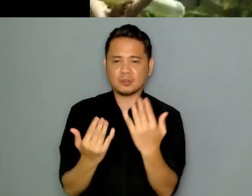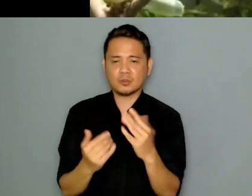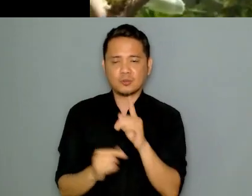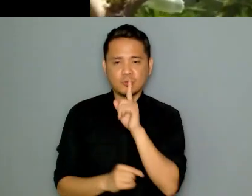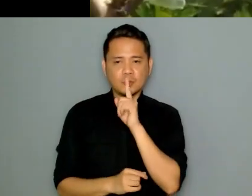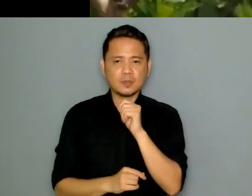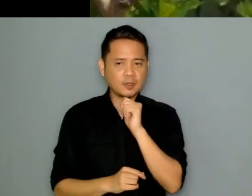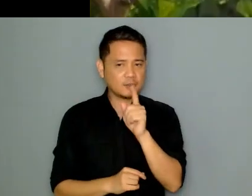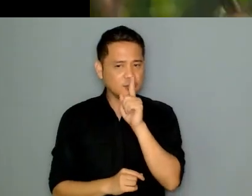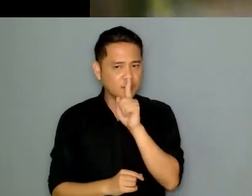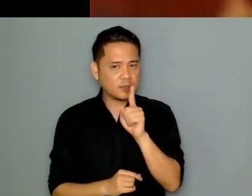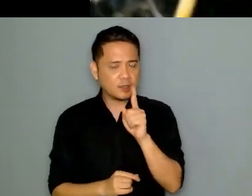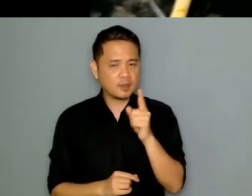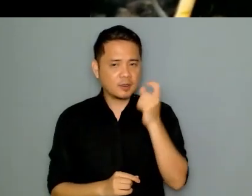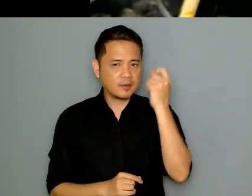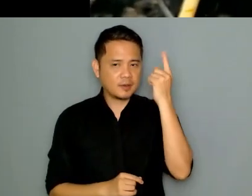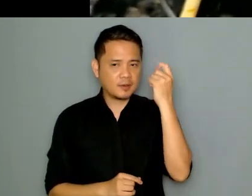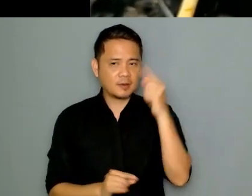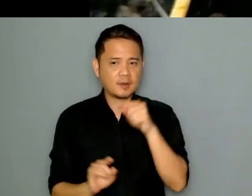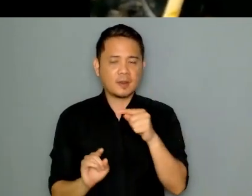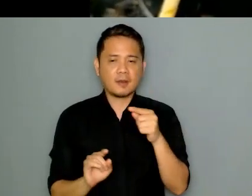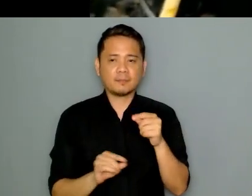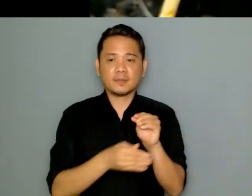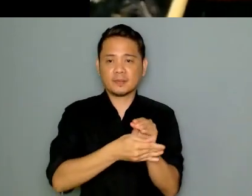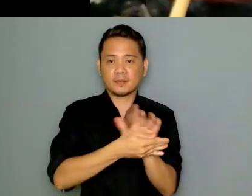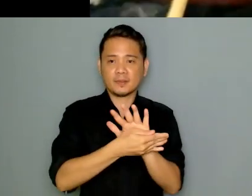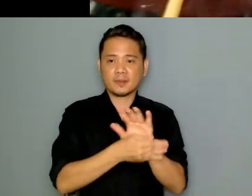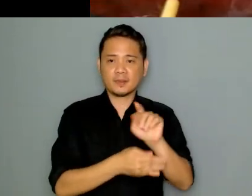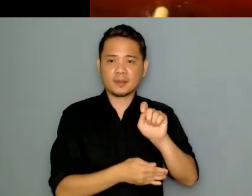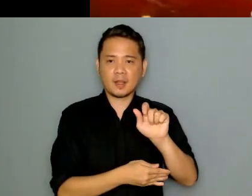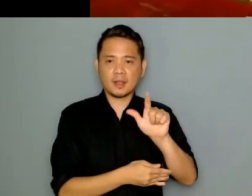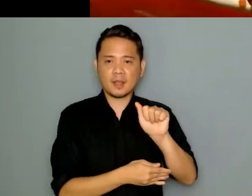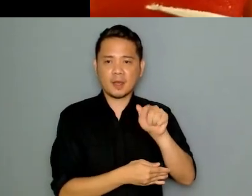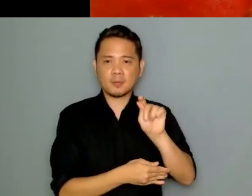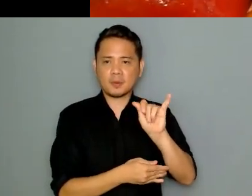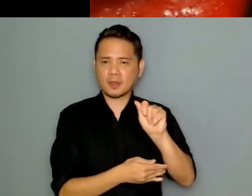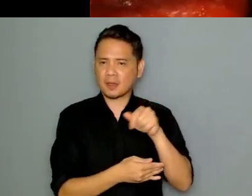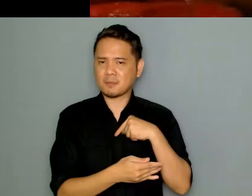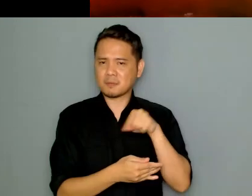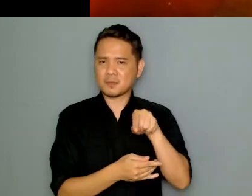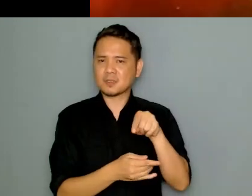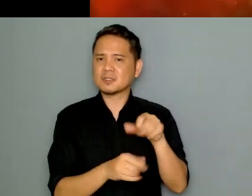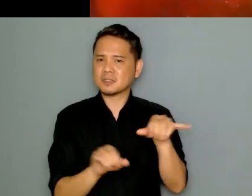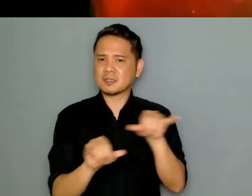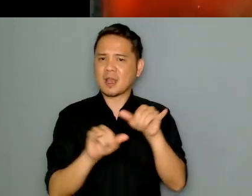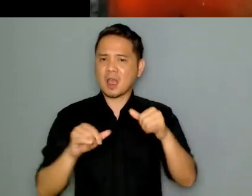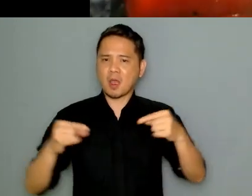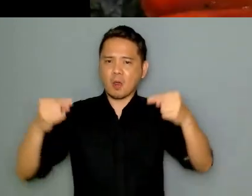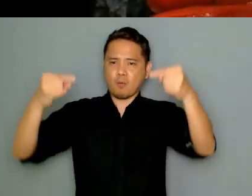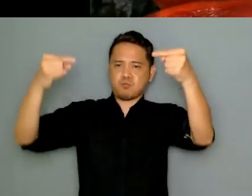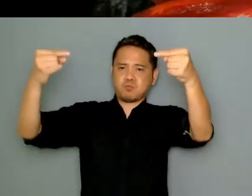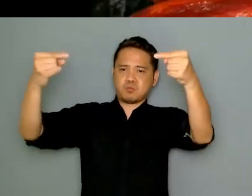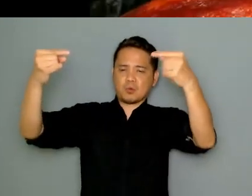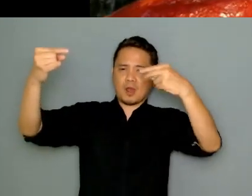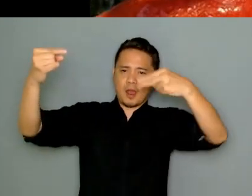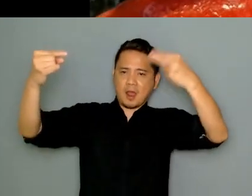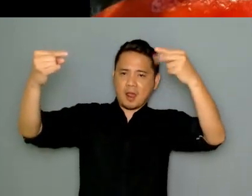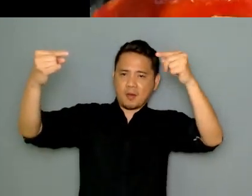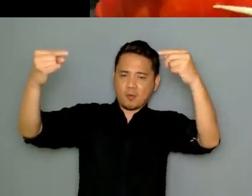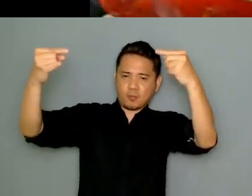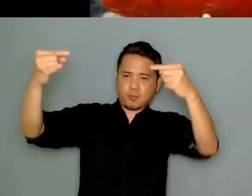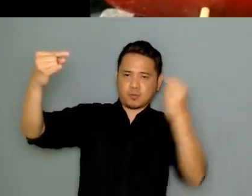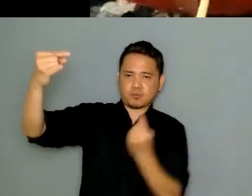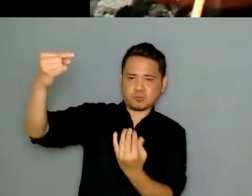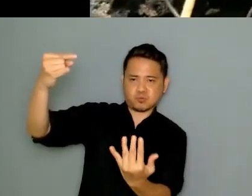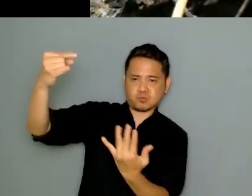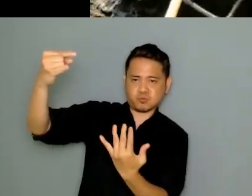kasi yung tilapia kapag ganito yung ginagawa ko, hindi rin naman siya na-overcook, as in pagka binuksan mo yung gitna